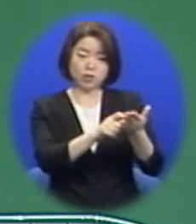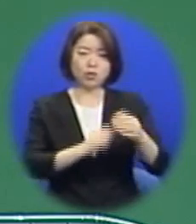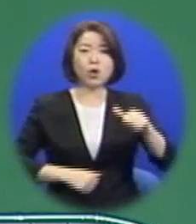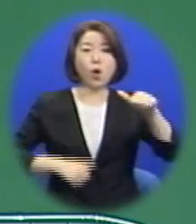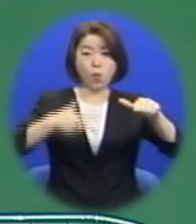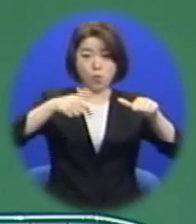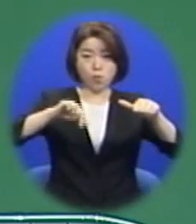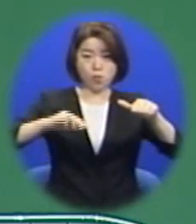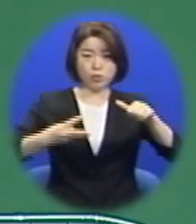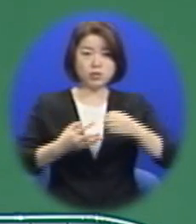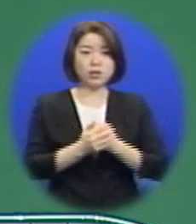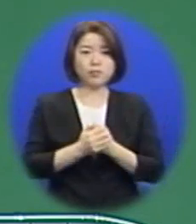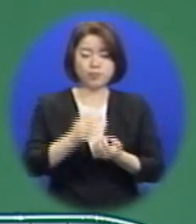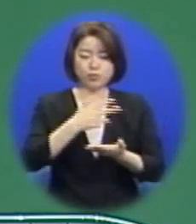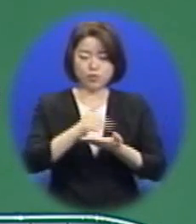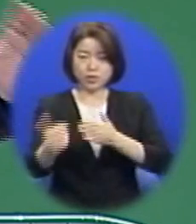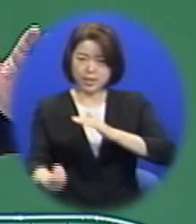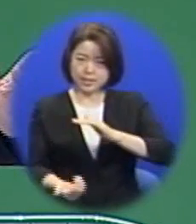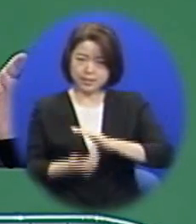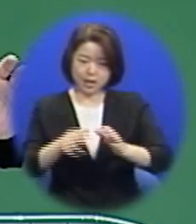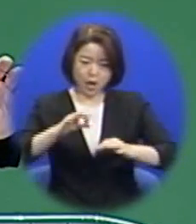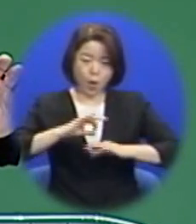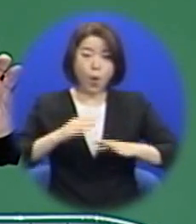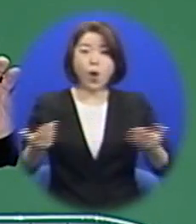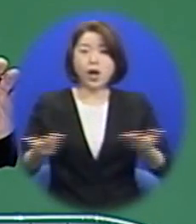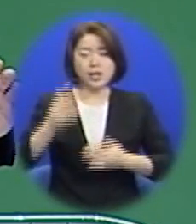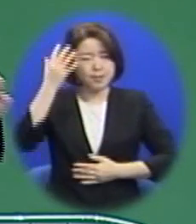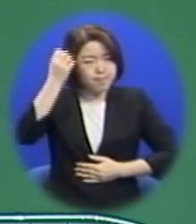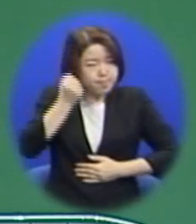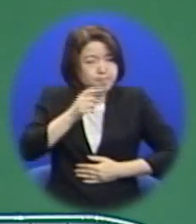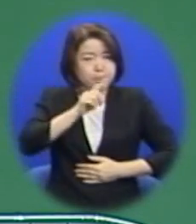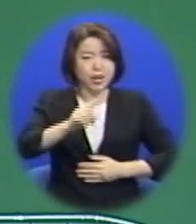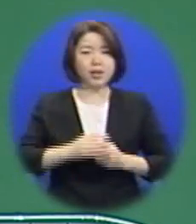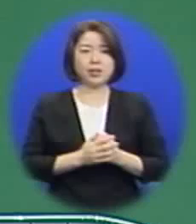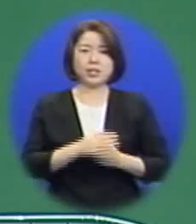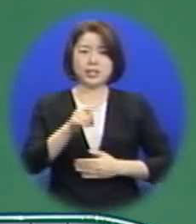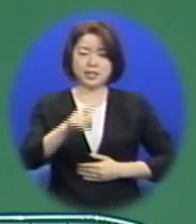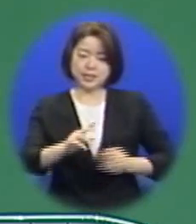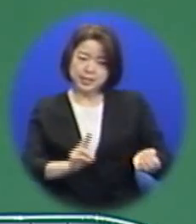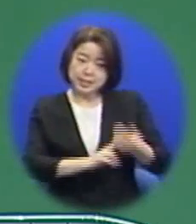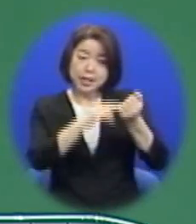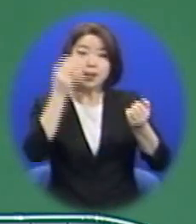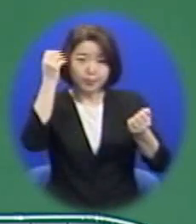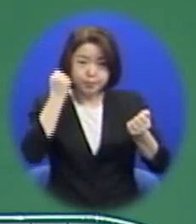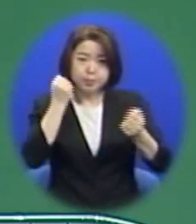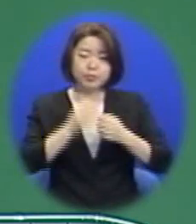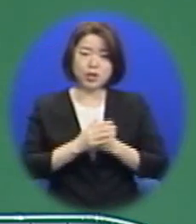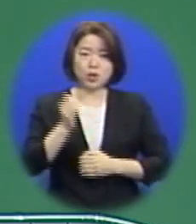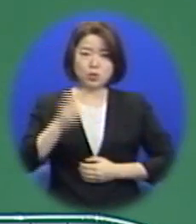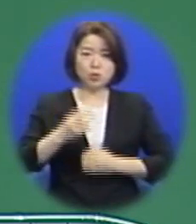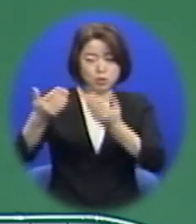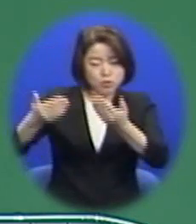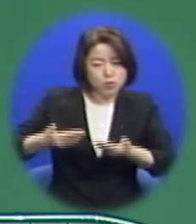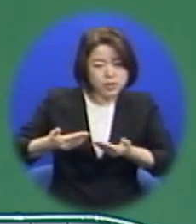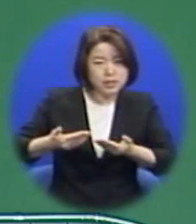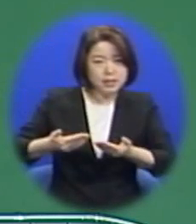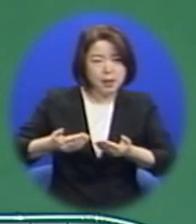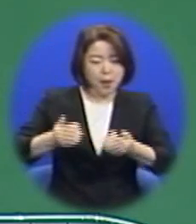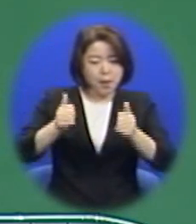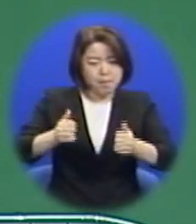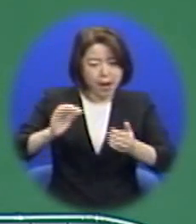보면 주님께서 이루신 놀라운 일을 기억하여라. 그 이적을 기억하고 내리신